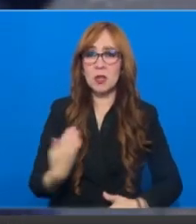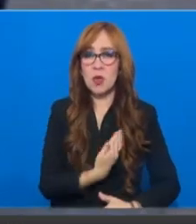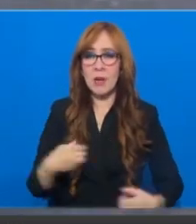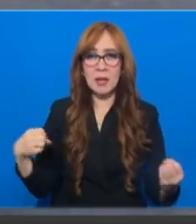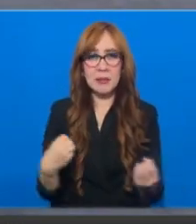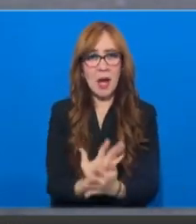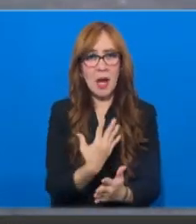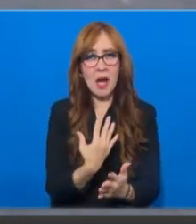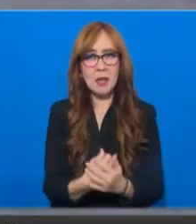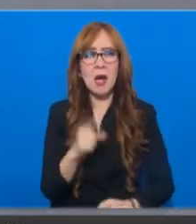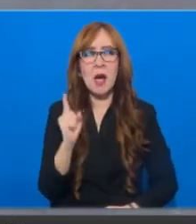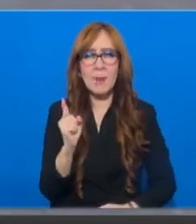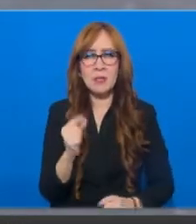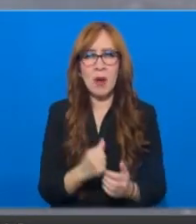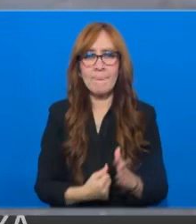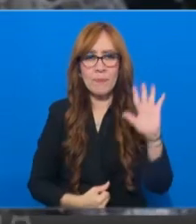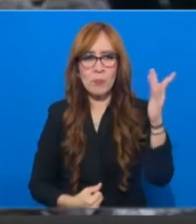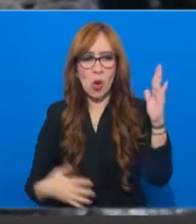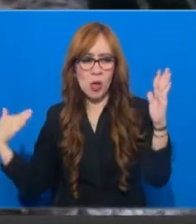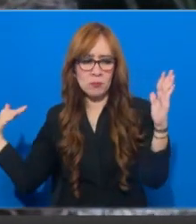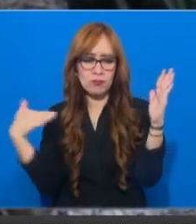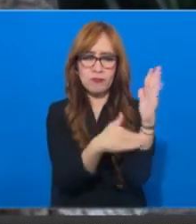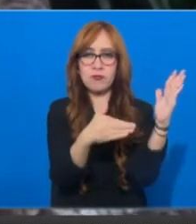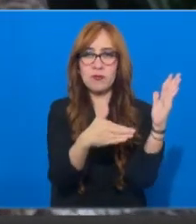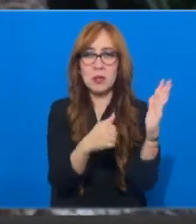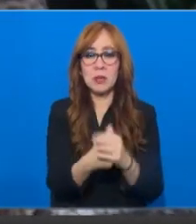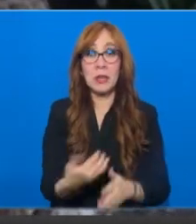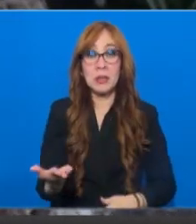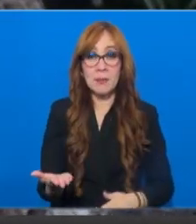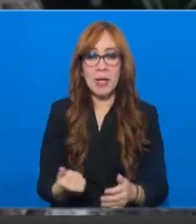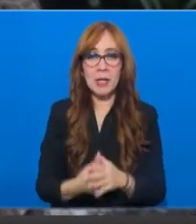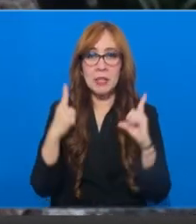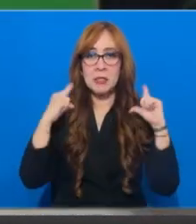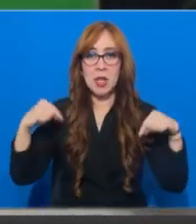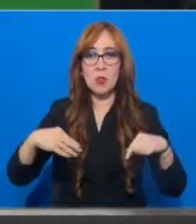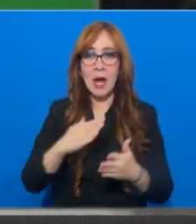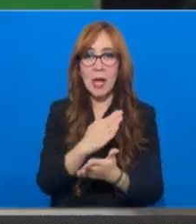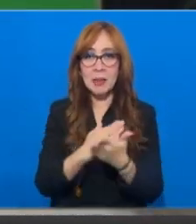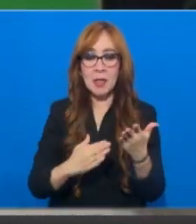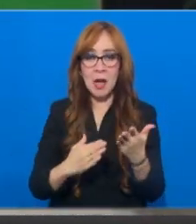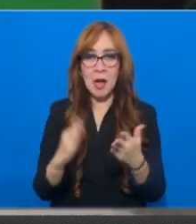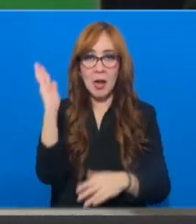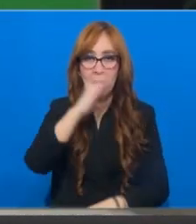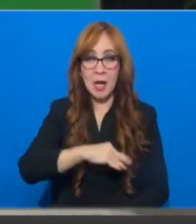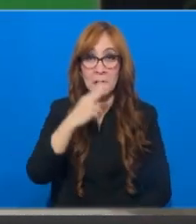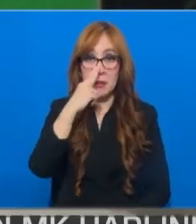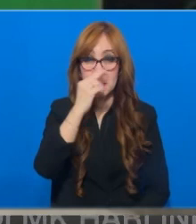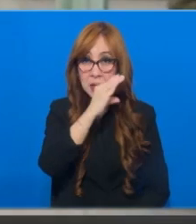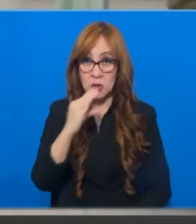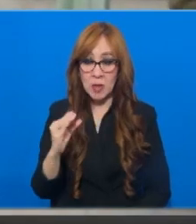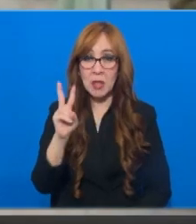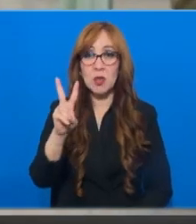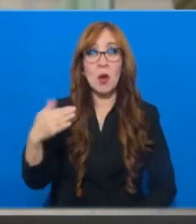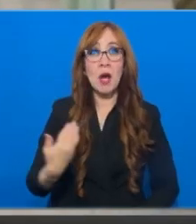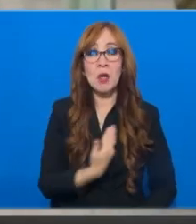mereka tumpangi menabrak pohon di Jalan Raya Sukowati, Kabupaten Sragen, Jawa Tengah pada Senin sore. 2 korban anak yang masih